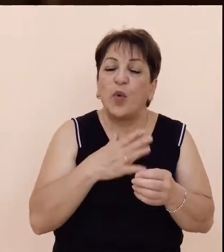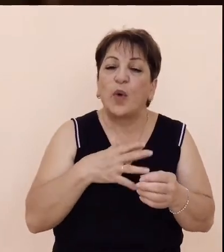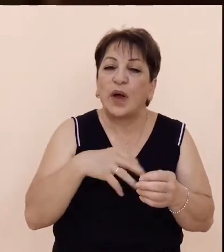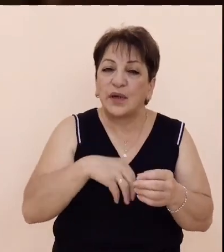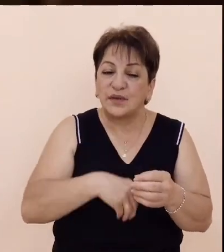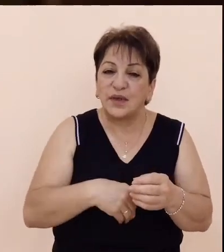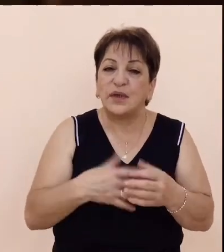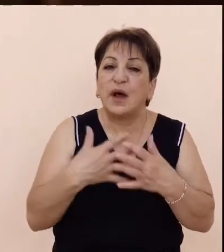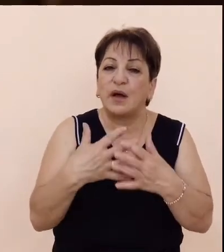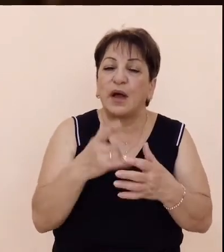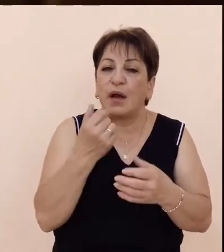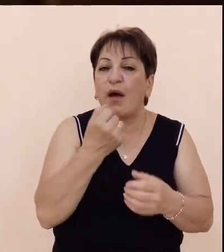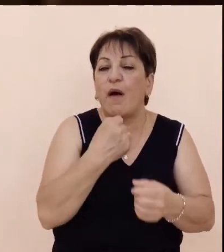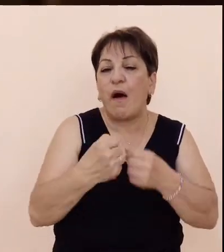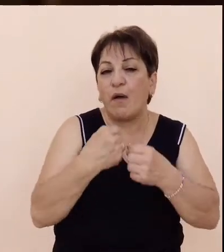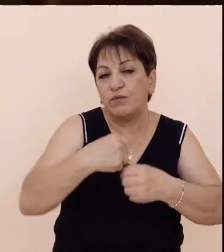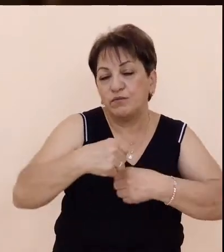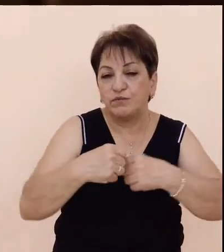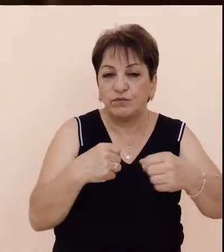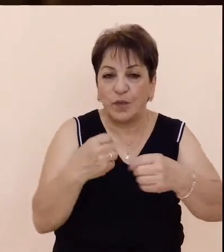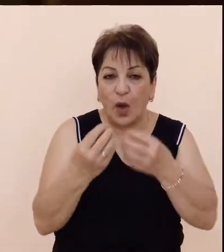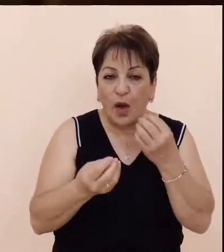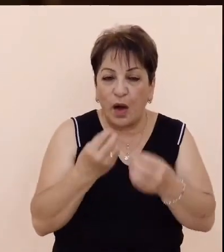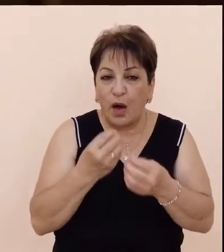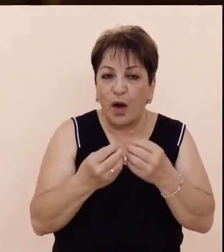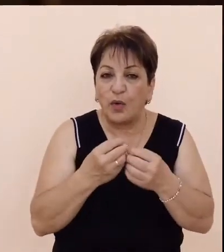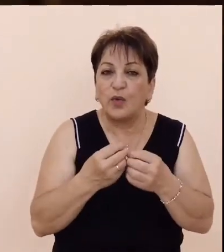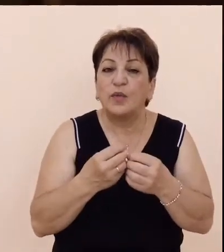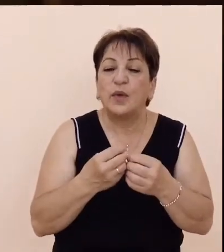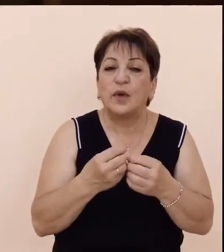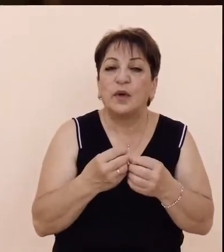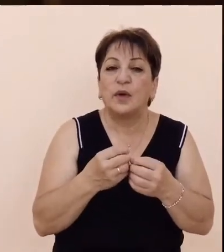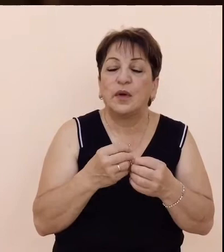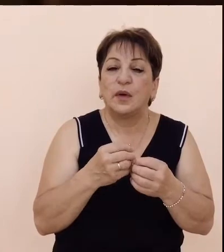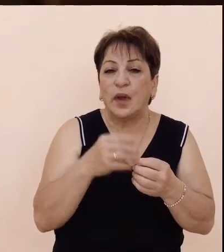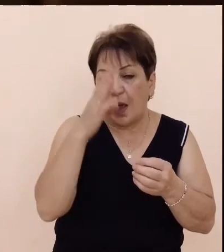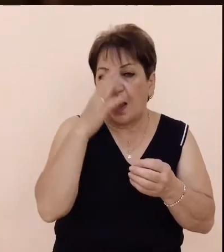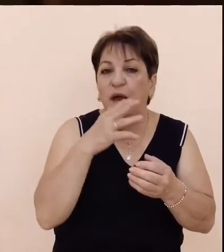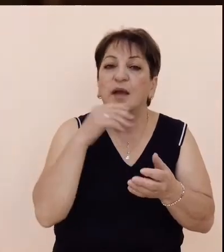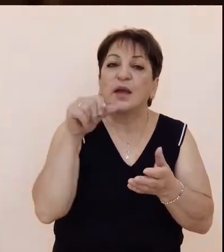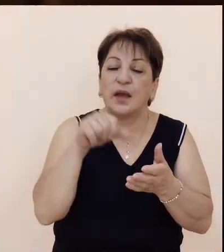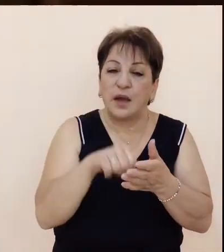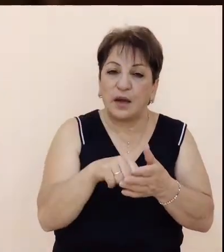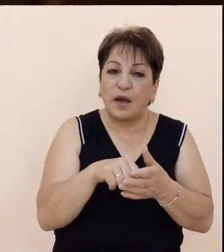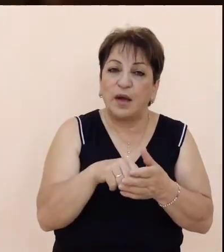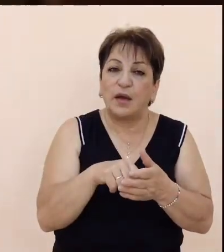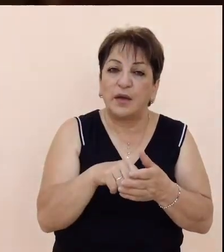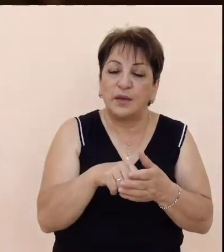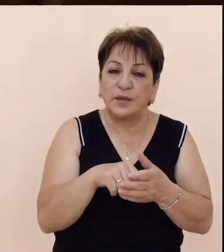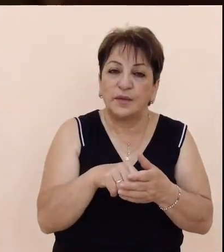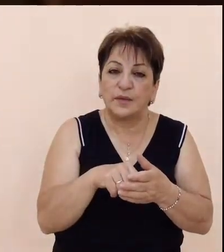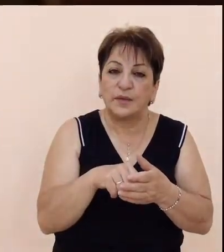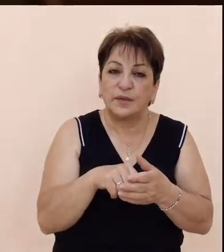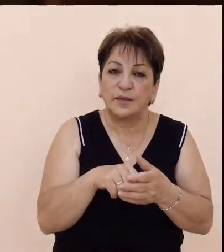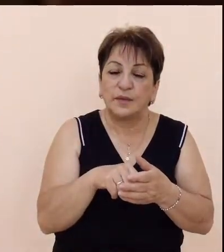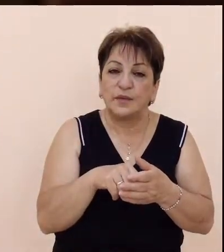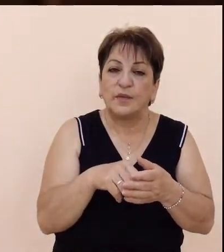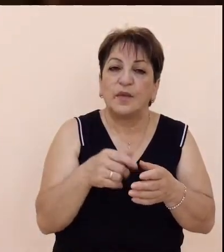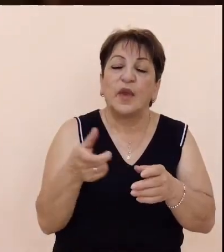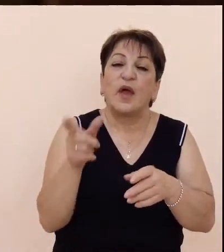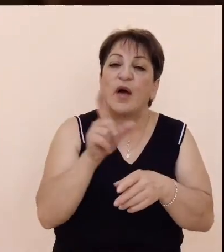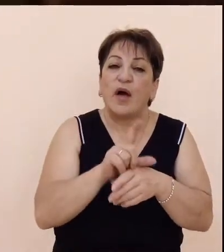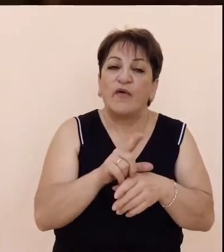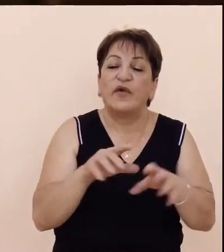տակ խաղում է երեխան, շարժվում է, եթե հայրը ներկա է, ահա այդ պահին շատ